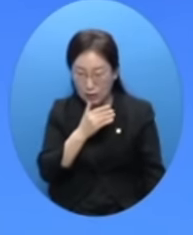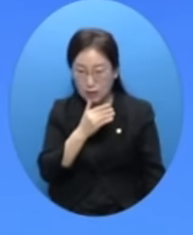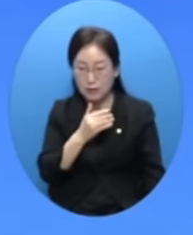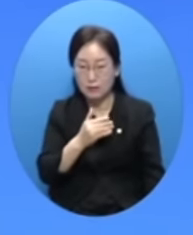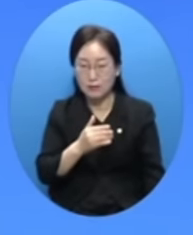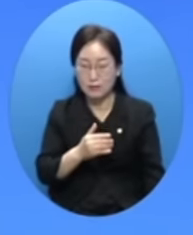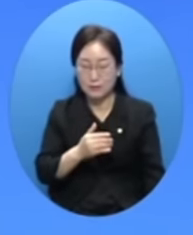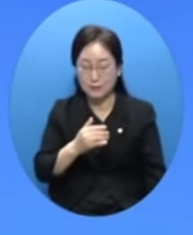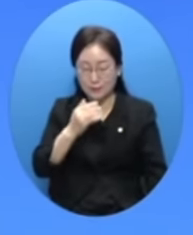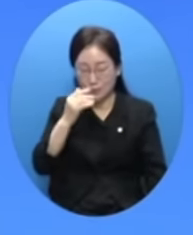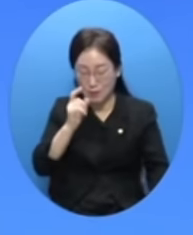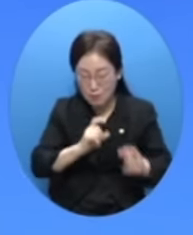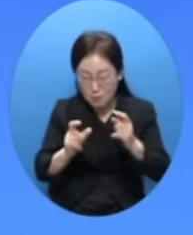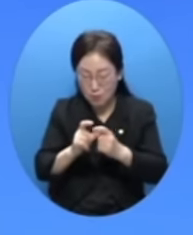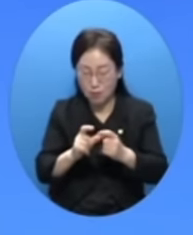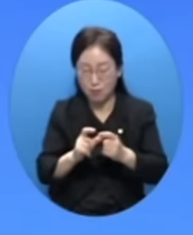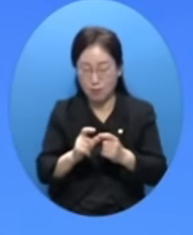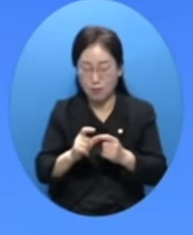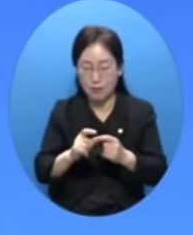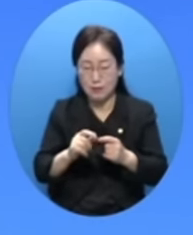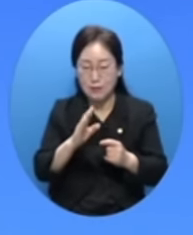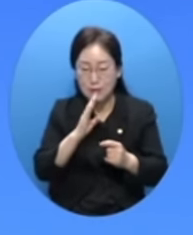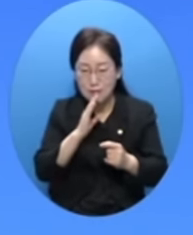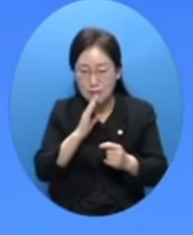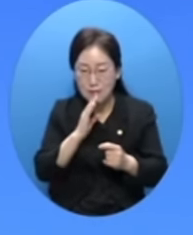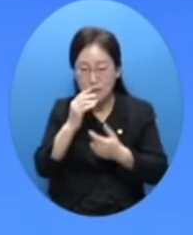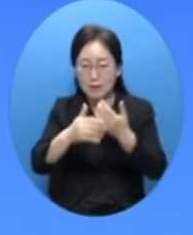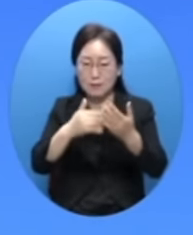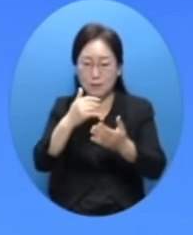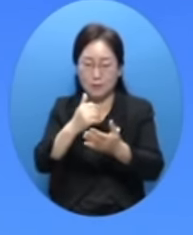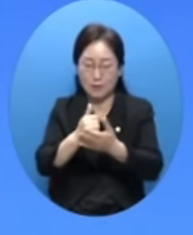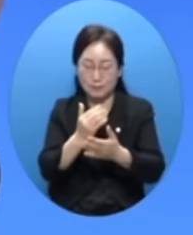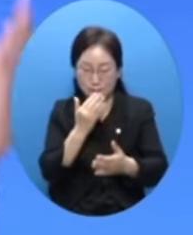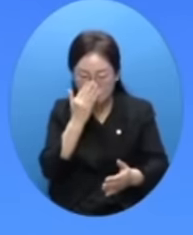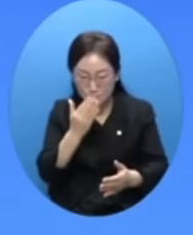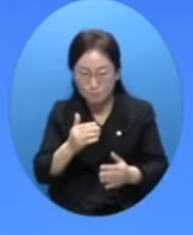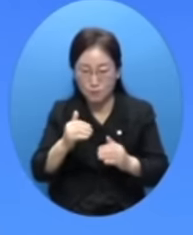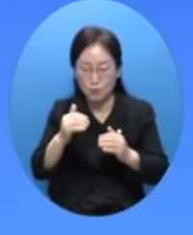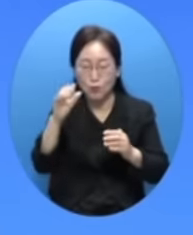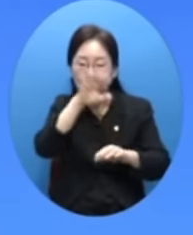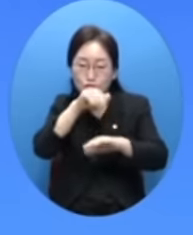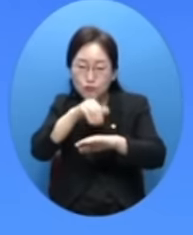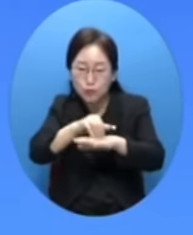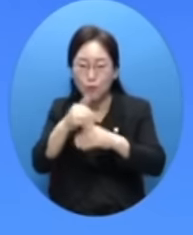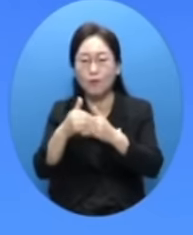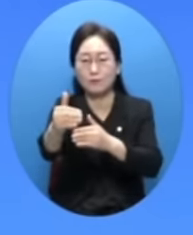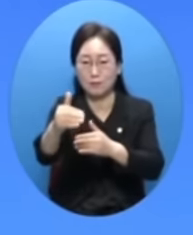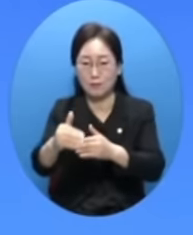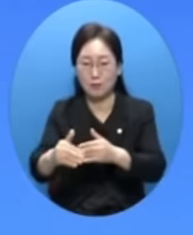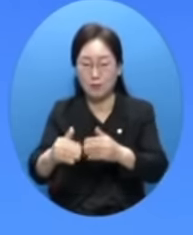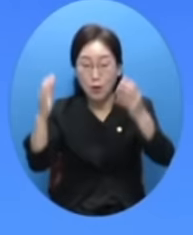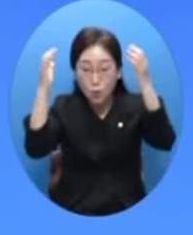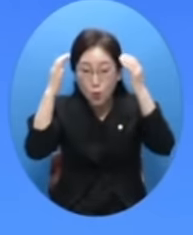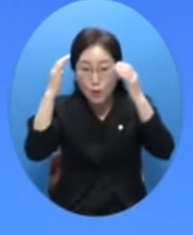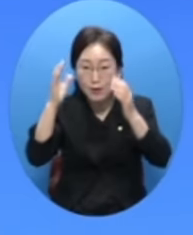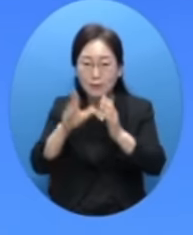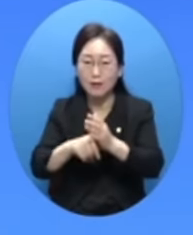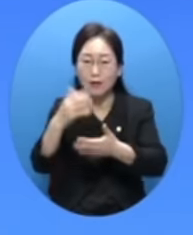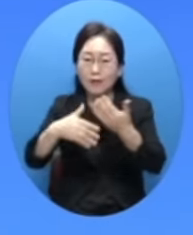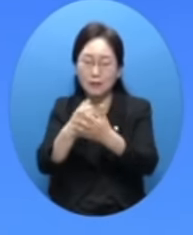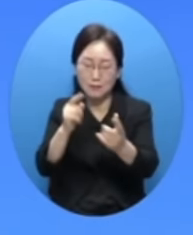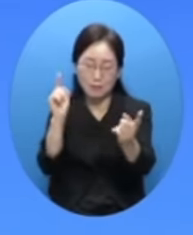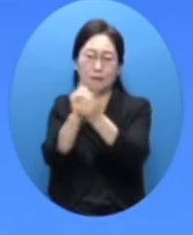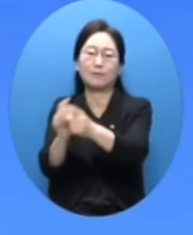나를 낮추시는 훈련의 과정인 것입니다. 고난의 광야에서 살아계신 주 하나님을 만나시기